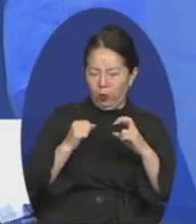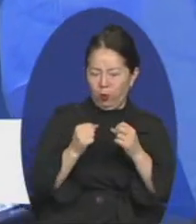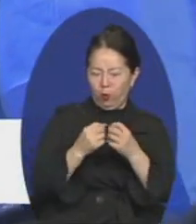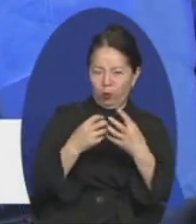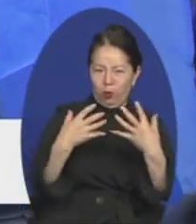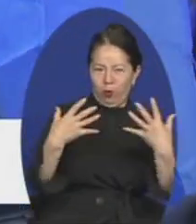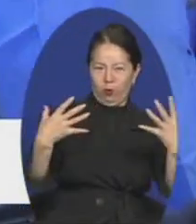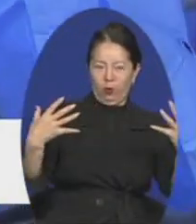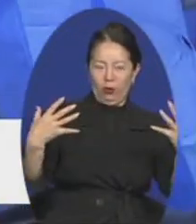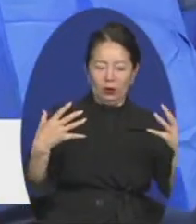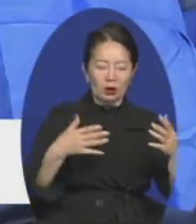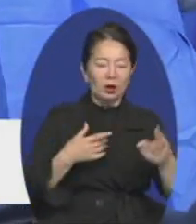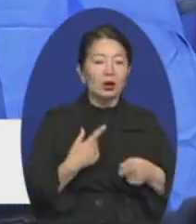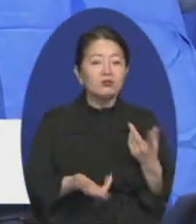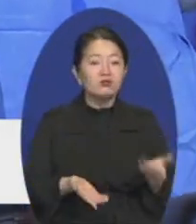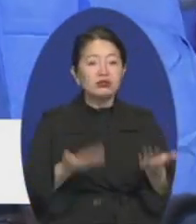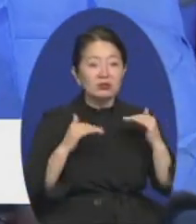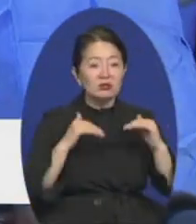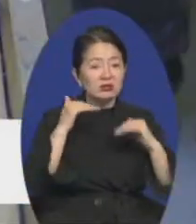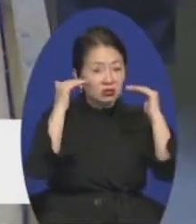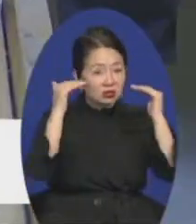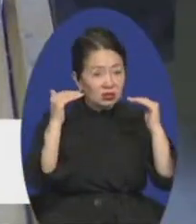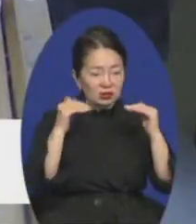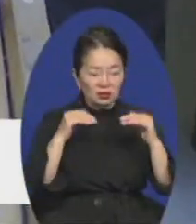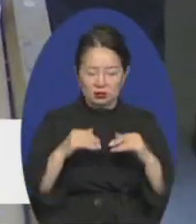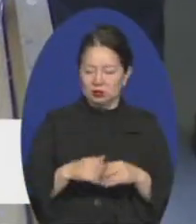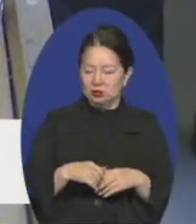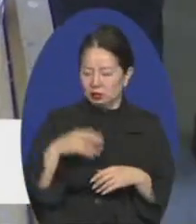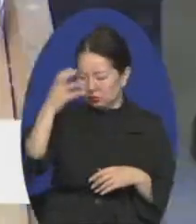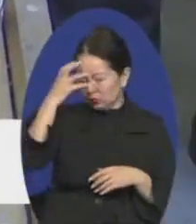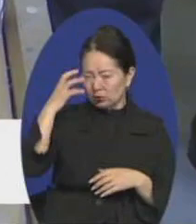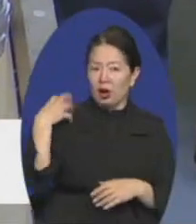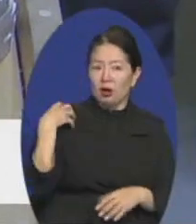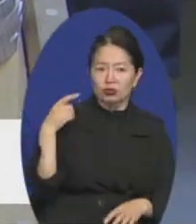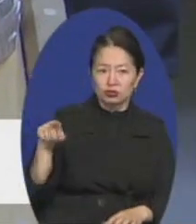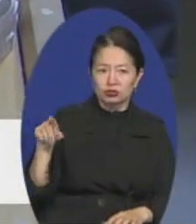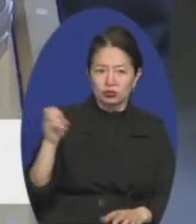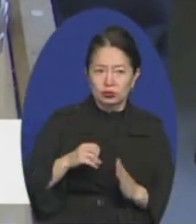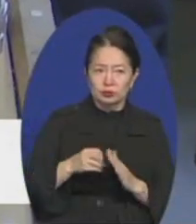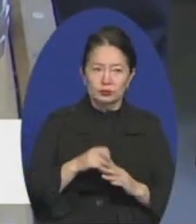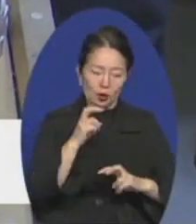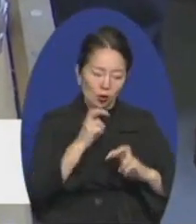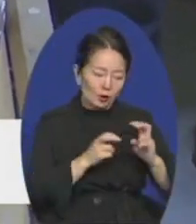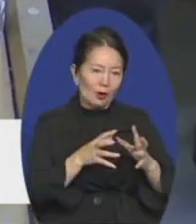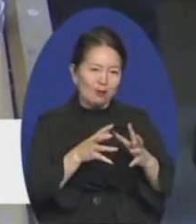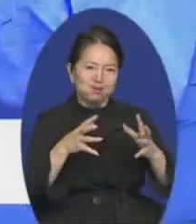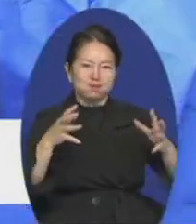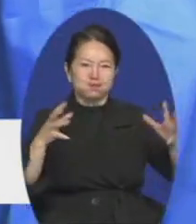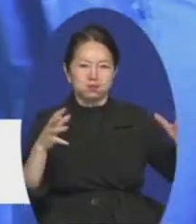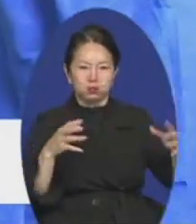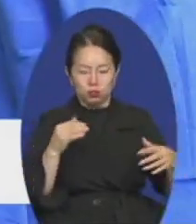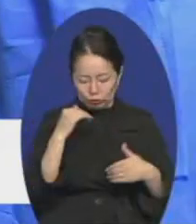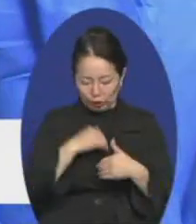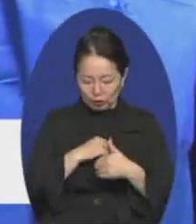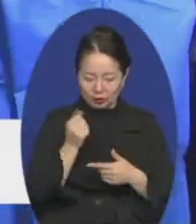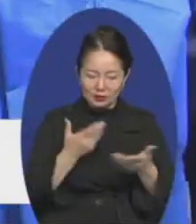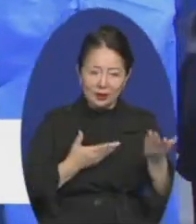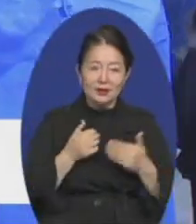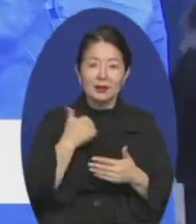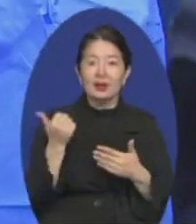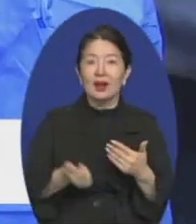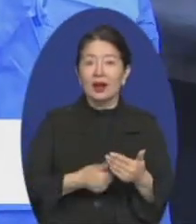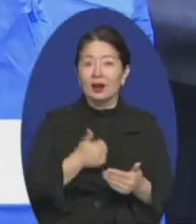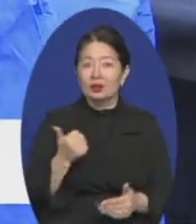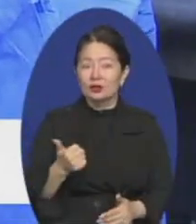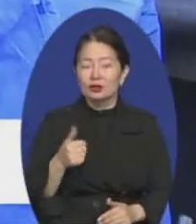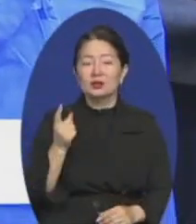амархан хөгждөг. Үйлдвэрлэгчтэй бодлогоор дэмжих нь төр засгийн үүрэг. Эрхэлж буй үйлдвэрээ улам өргөжүүлж дотоодын зах зээлийг хангаж